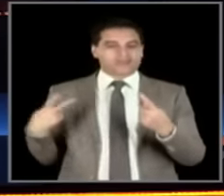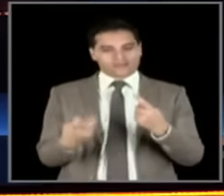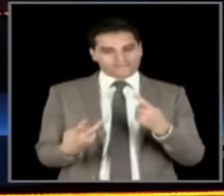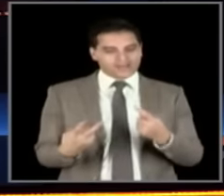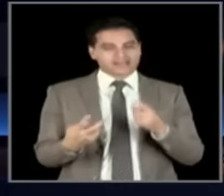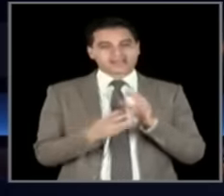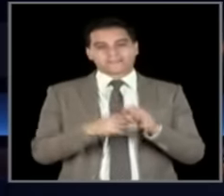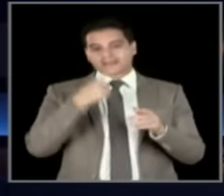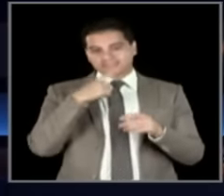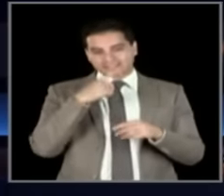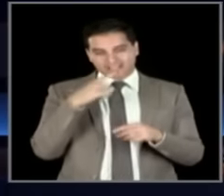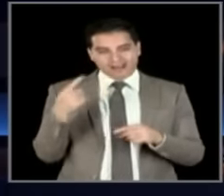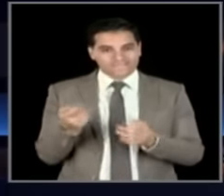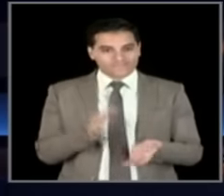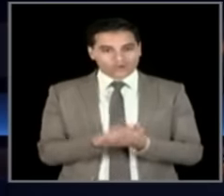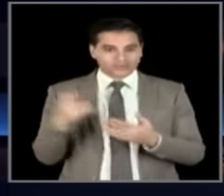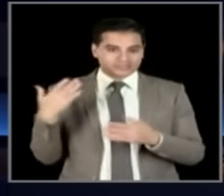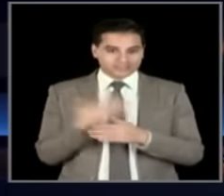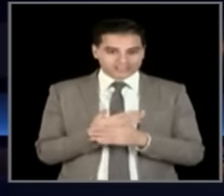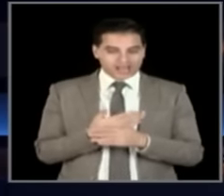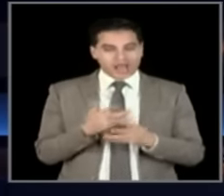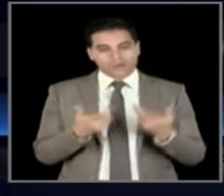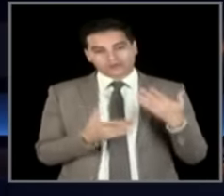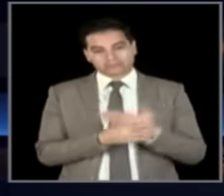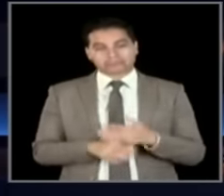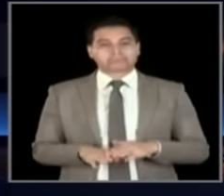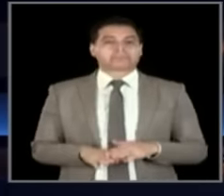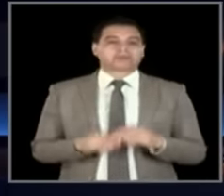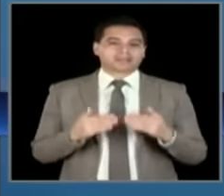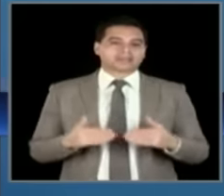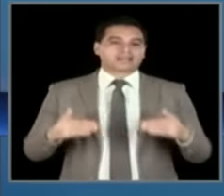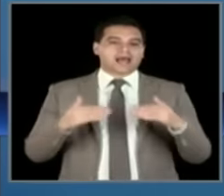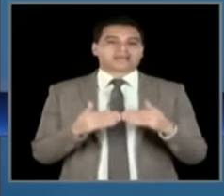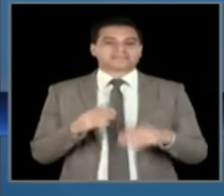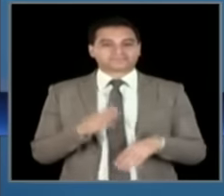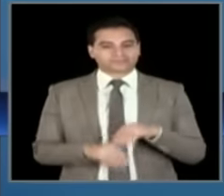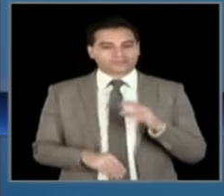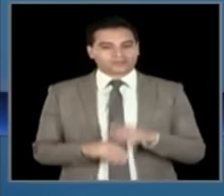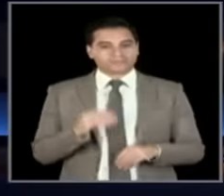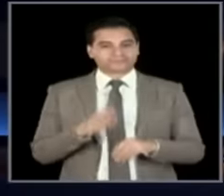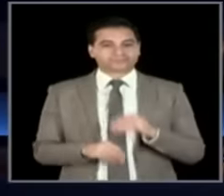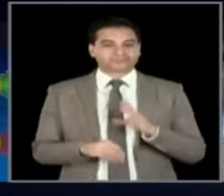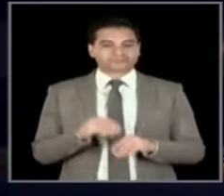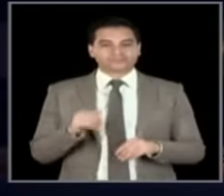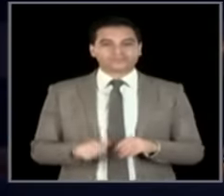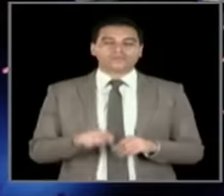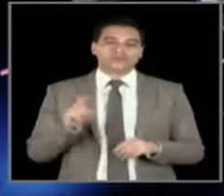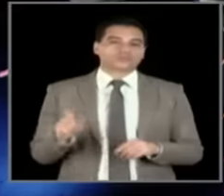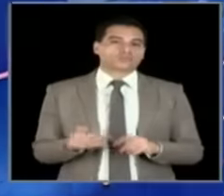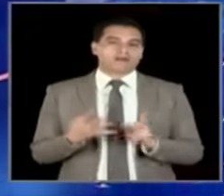عندكم فرصتين، فرصة إنك تجاوب أو فرصة إن إبراهيم ما يجاوبش. السؤال